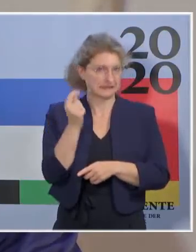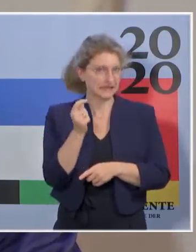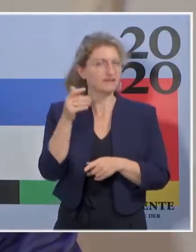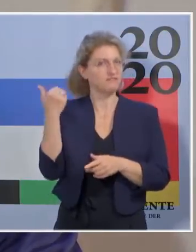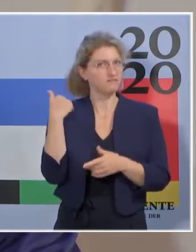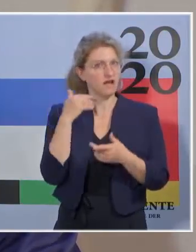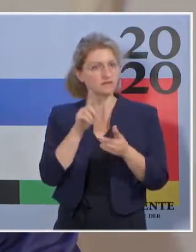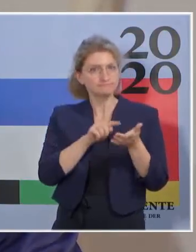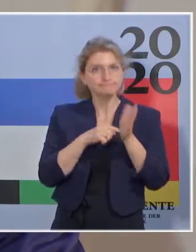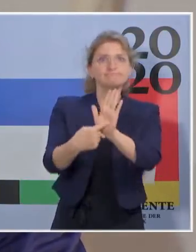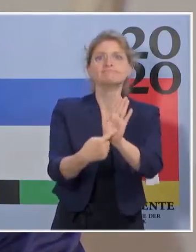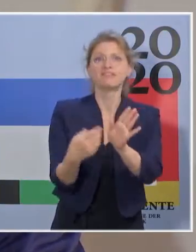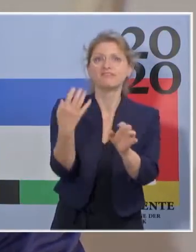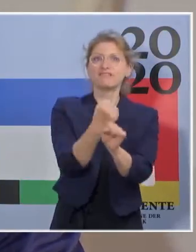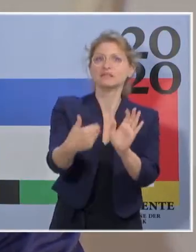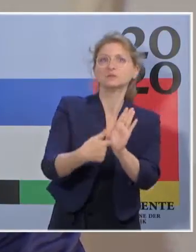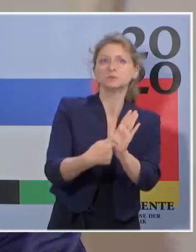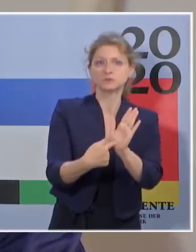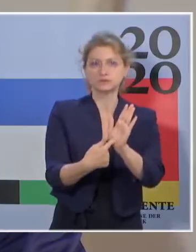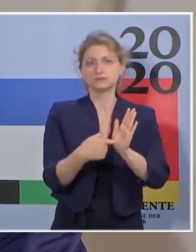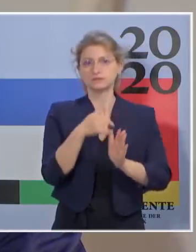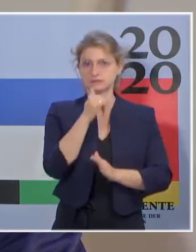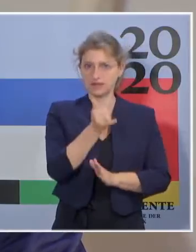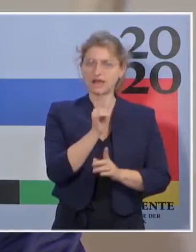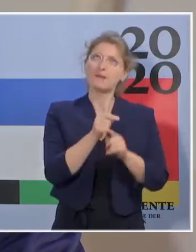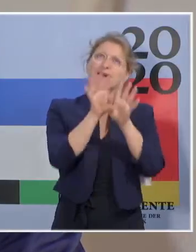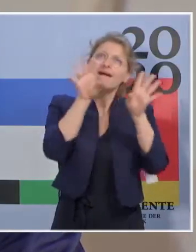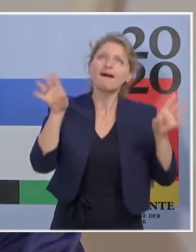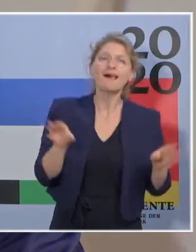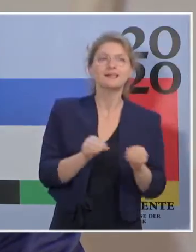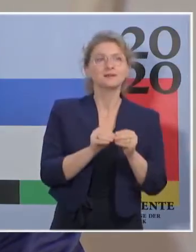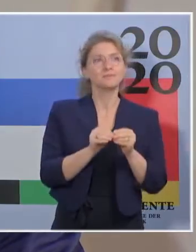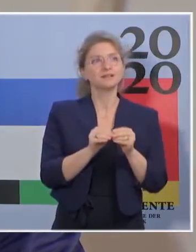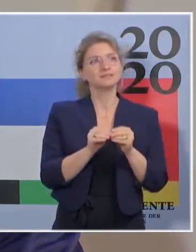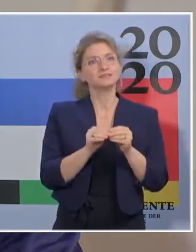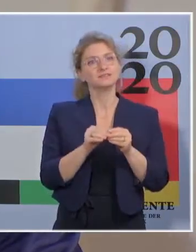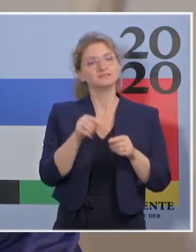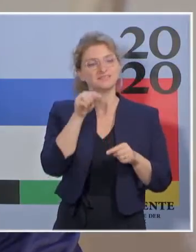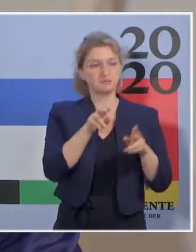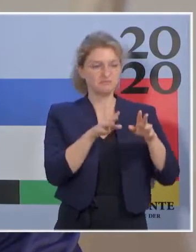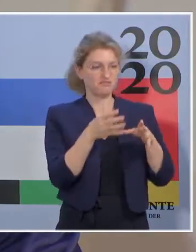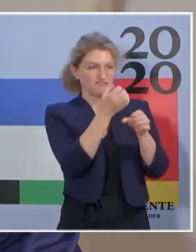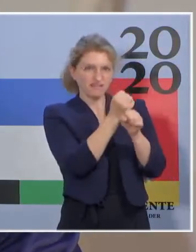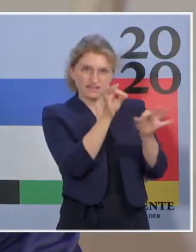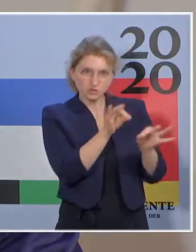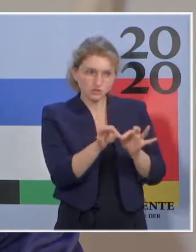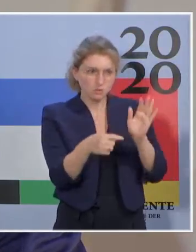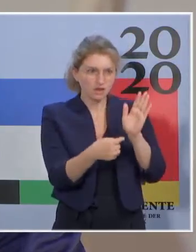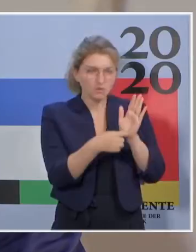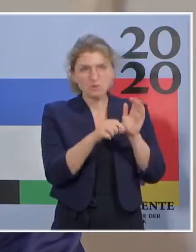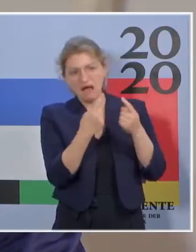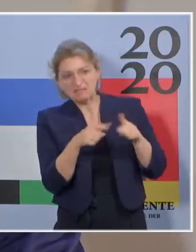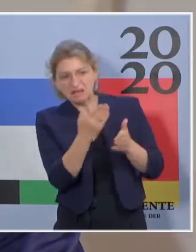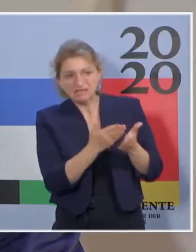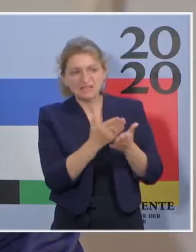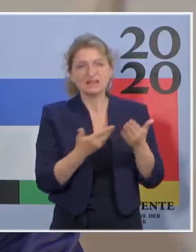getreten ist. Im Grunde aber ist es so, dass andere Bestandteile unserer Verfassungsordnung, also etwa